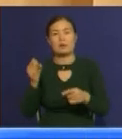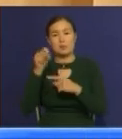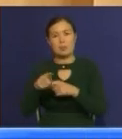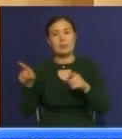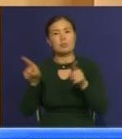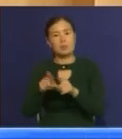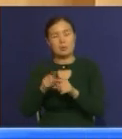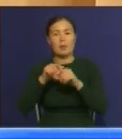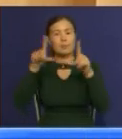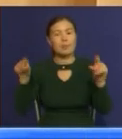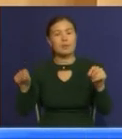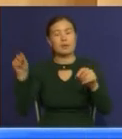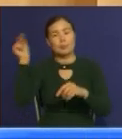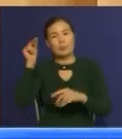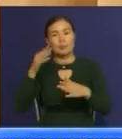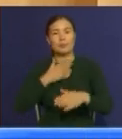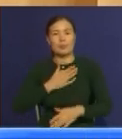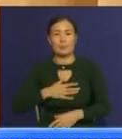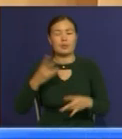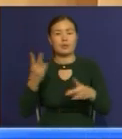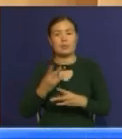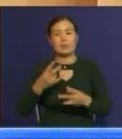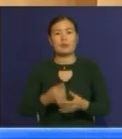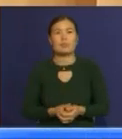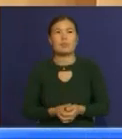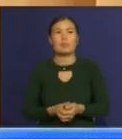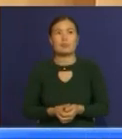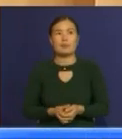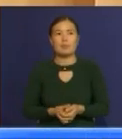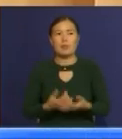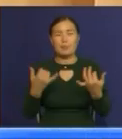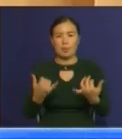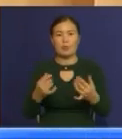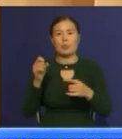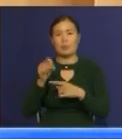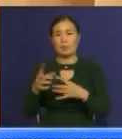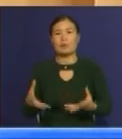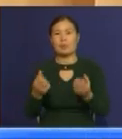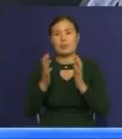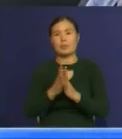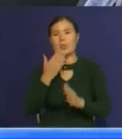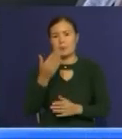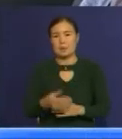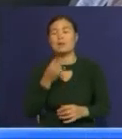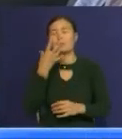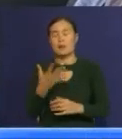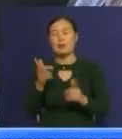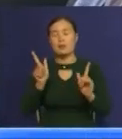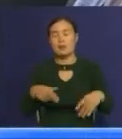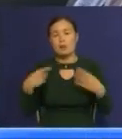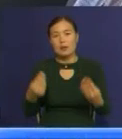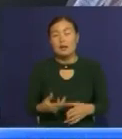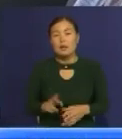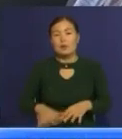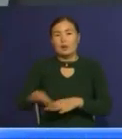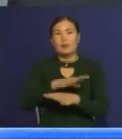тапсырмасында да тұр. Сондықтан 1,1 миллиард. Ералық, бұл жерде қолдауыңызды сұраймыз. Жақсы, жақсы. Жиында ауыл халқы да